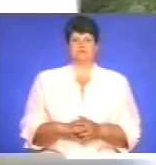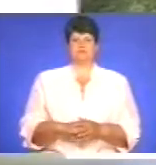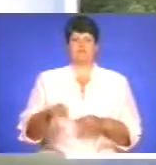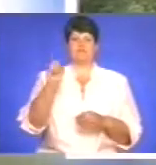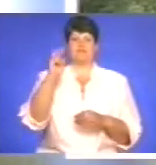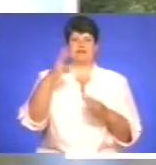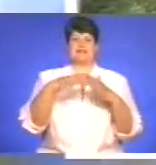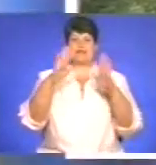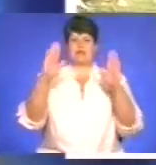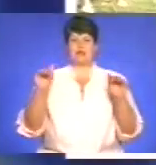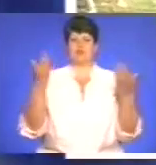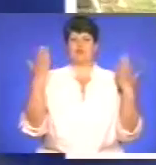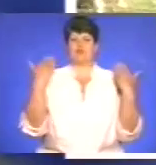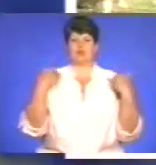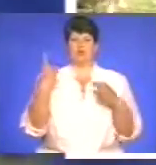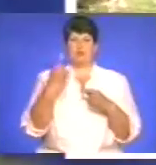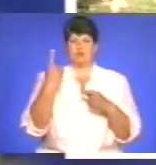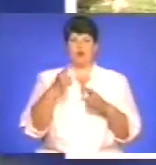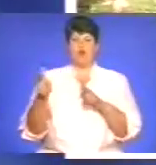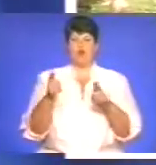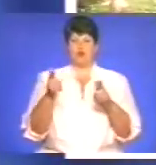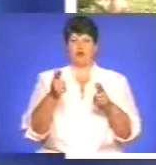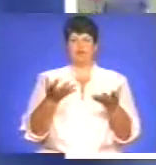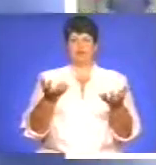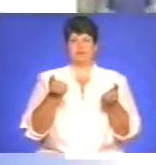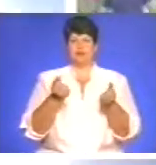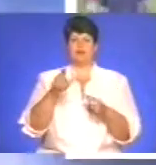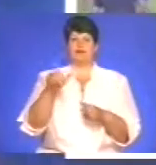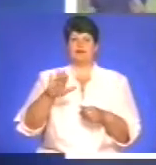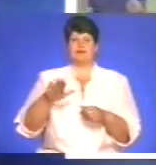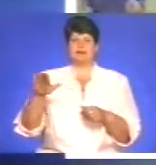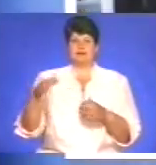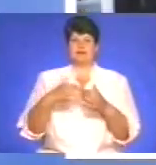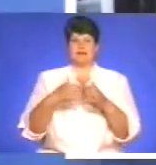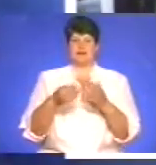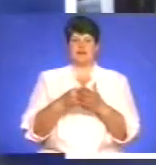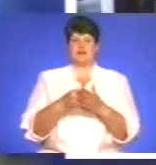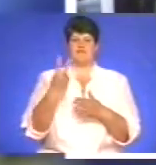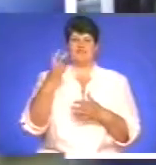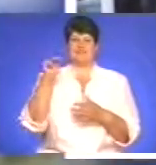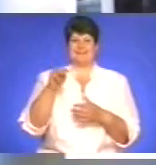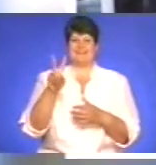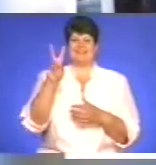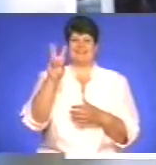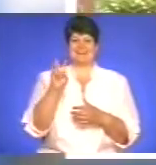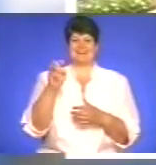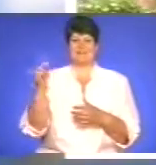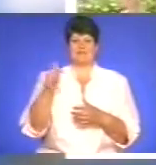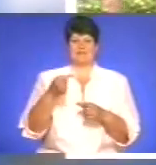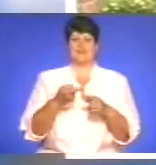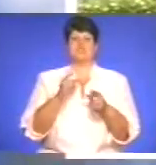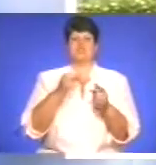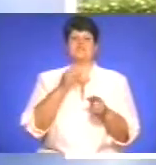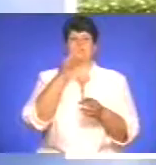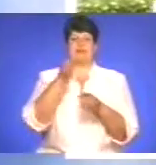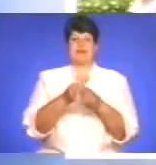12 таборів відпочинку області готові до заїзду дітей. Середня вартість путівки – 2300 гривень. Чи відповідає ціна